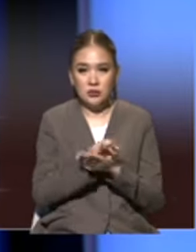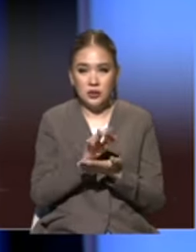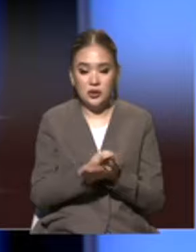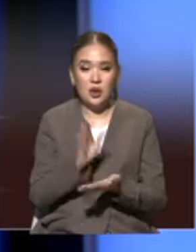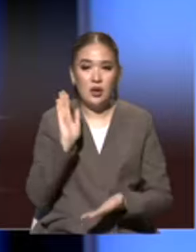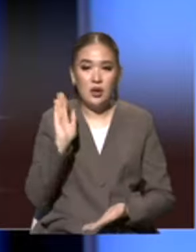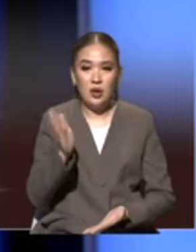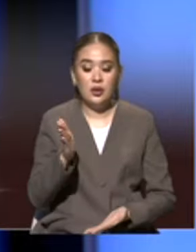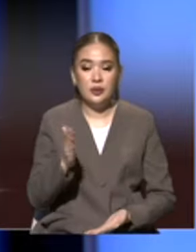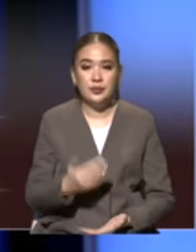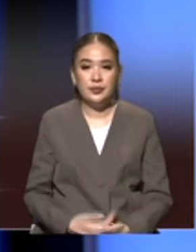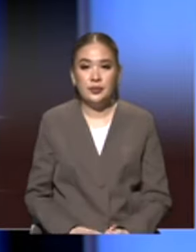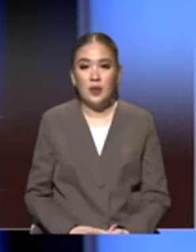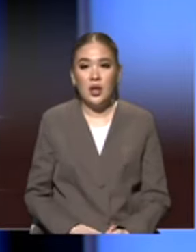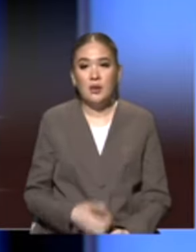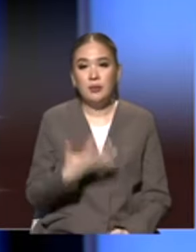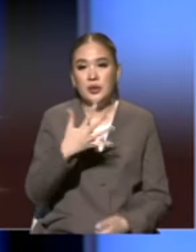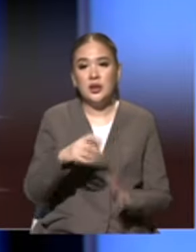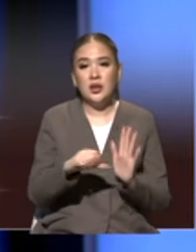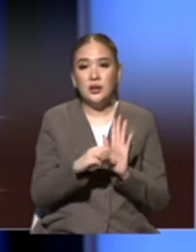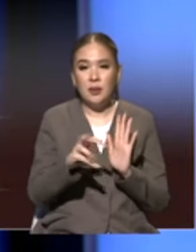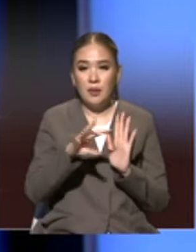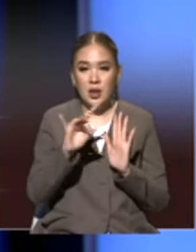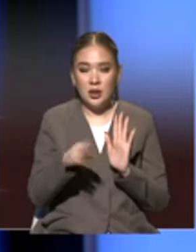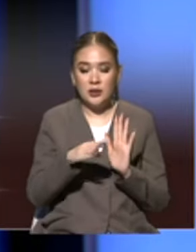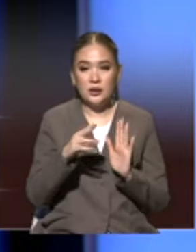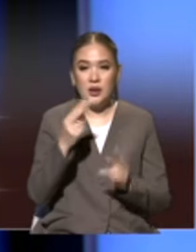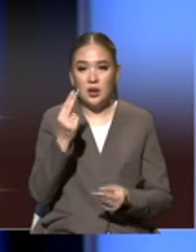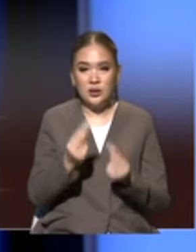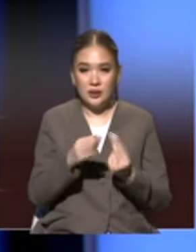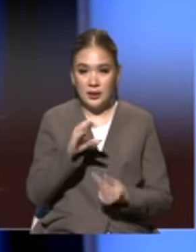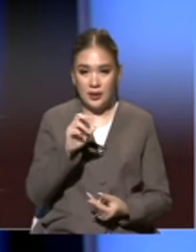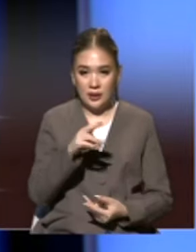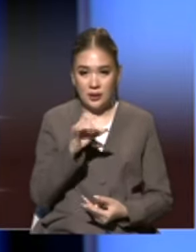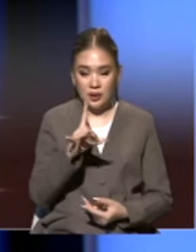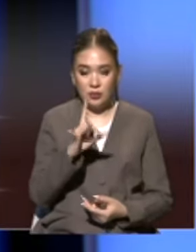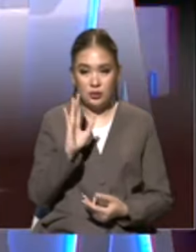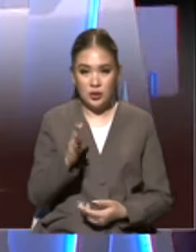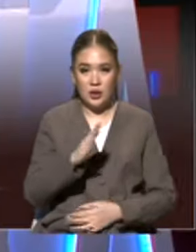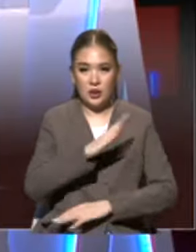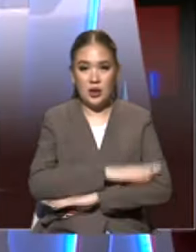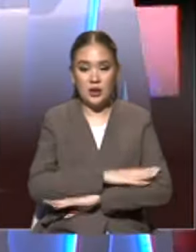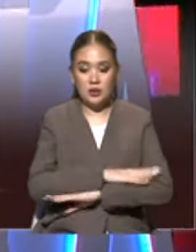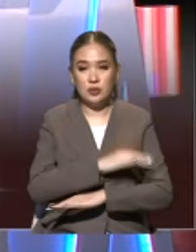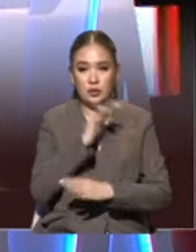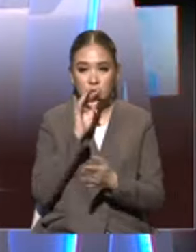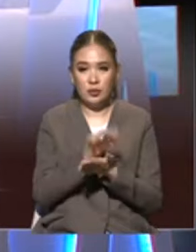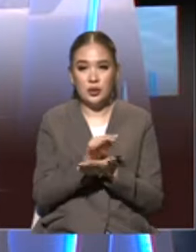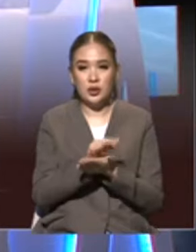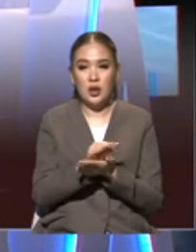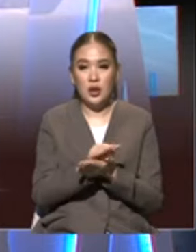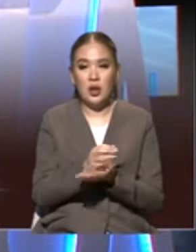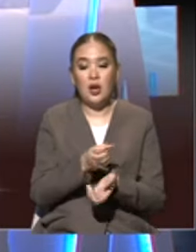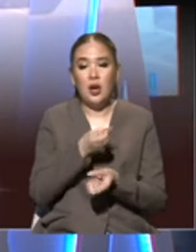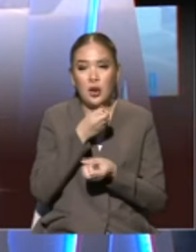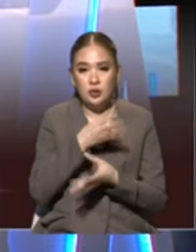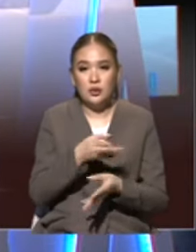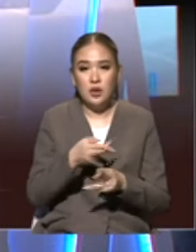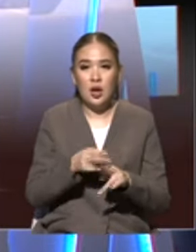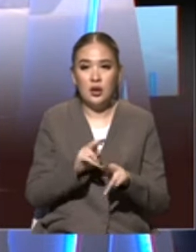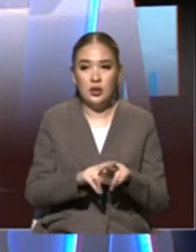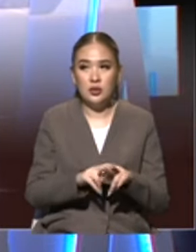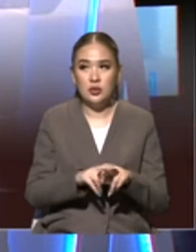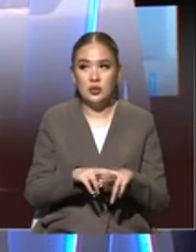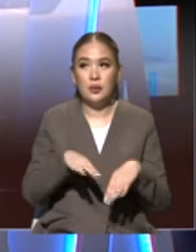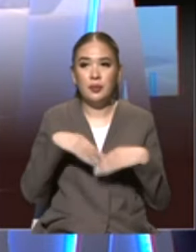Егер де мысалы жерде 5-6 миллиардтың мысалы тендері тұрса, тәртіптік жауапкершілікке жарайды, тәртіптік жауапкершілікке түсе салайын, бірақ мен оған